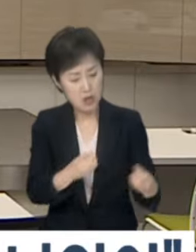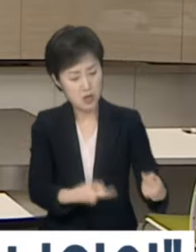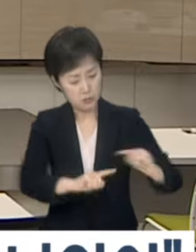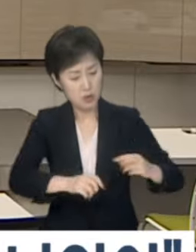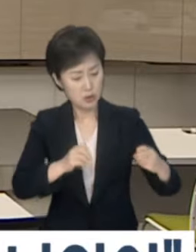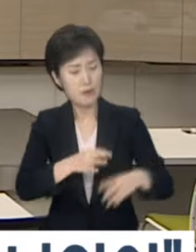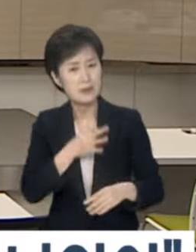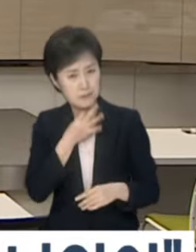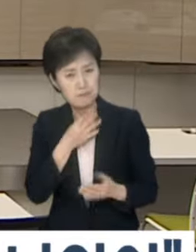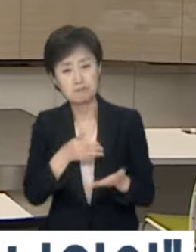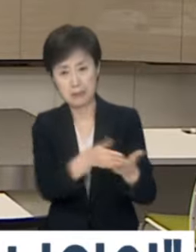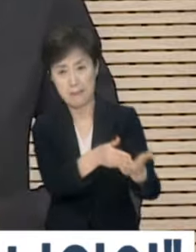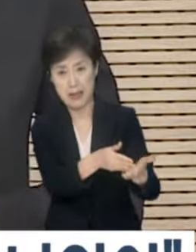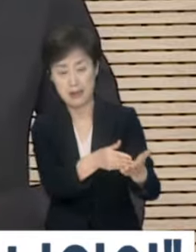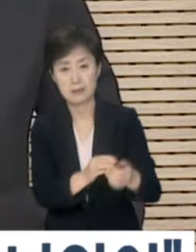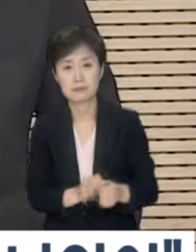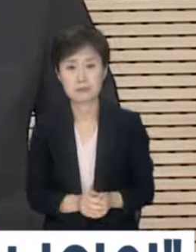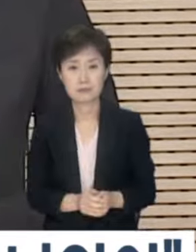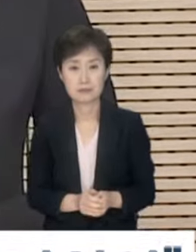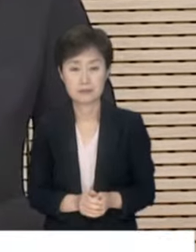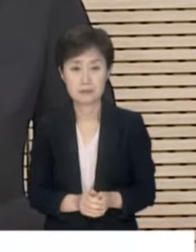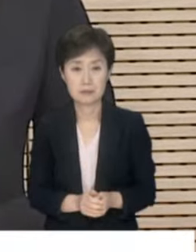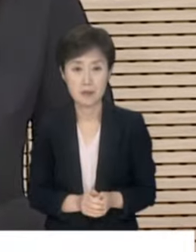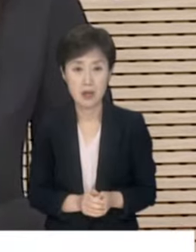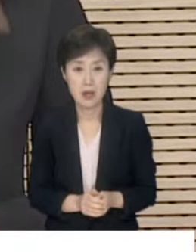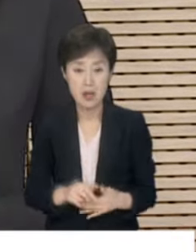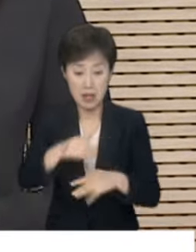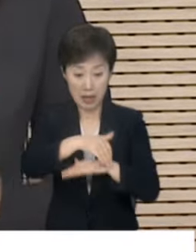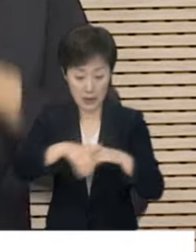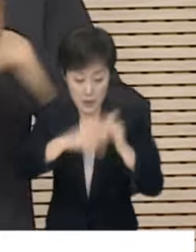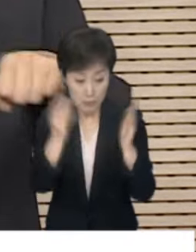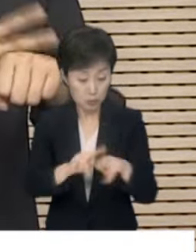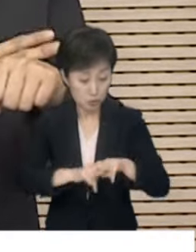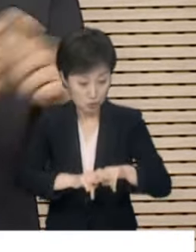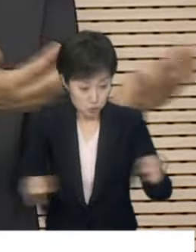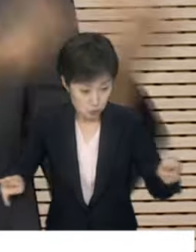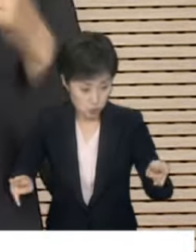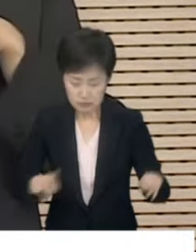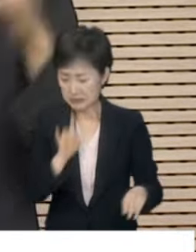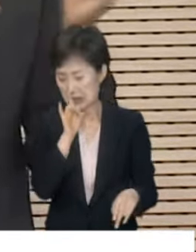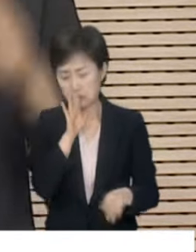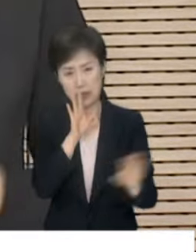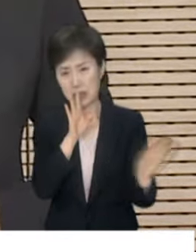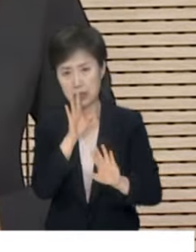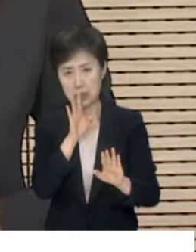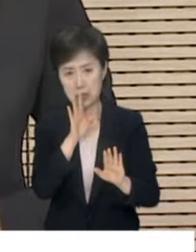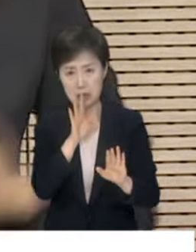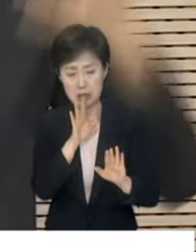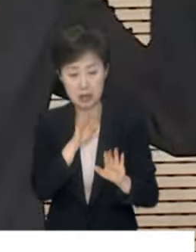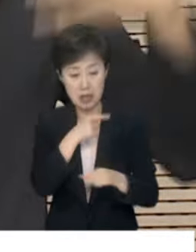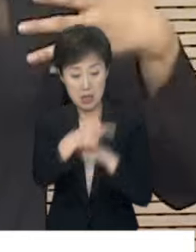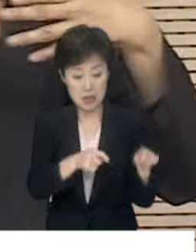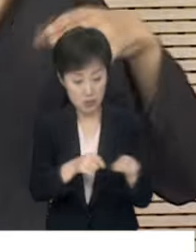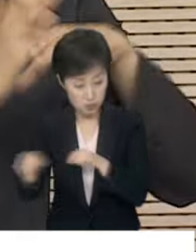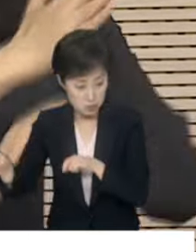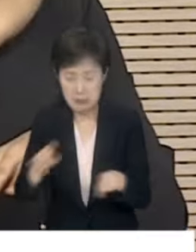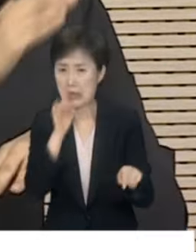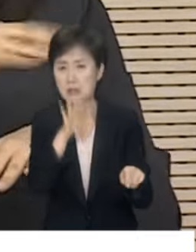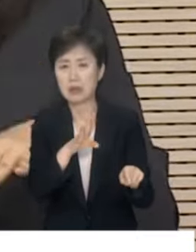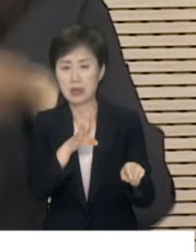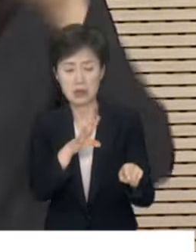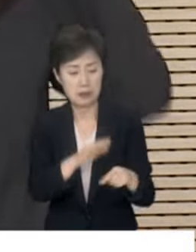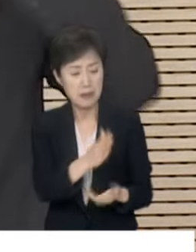촉구하고 있습니다. 원점 재검토나 1년 후에 이런 그 정부가 받을 수 없는 그 조건을 걸고 대화를